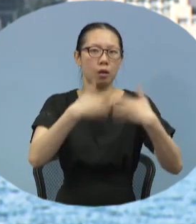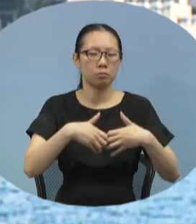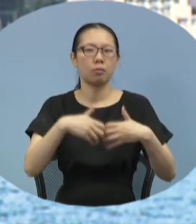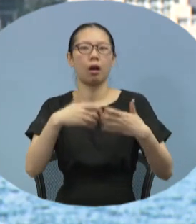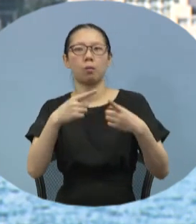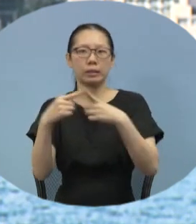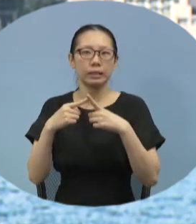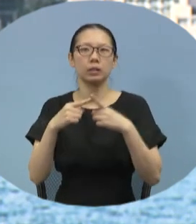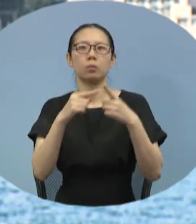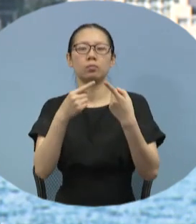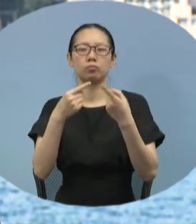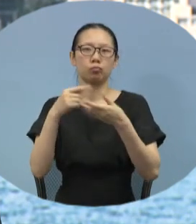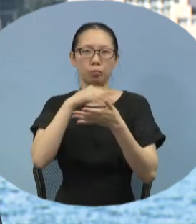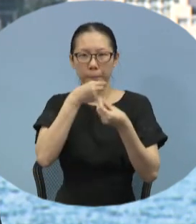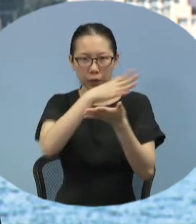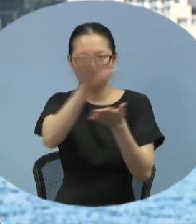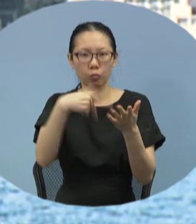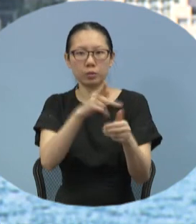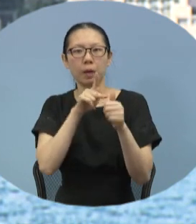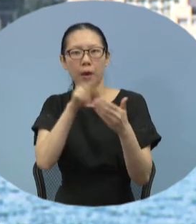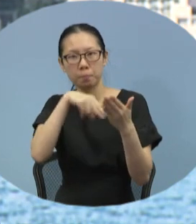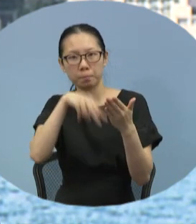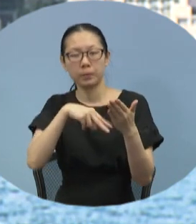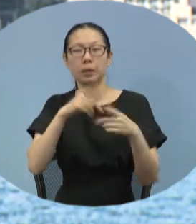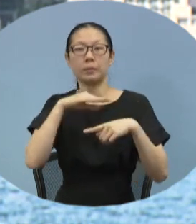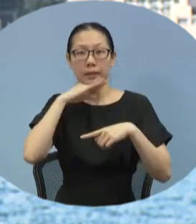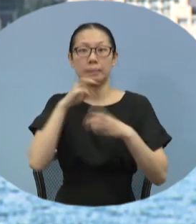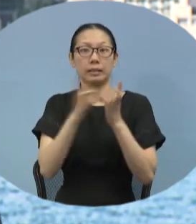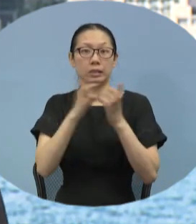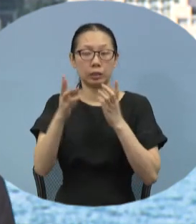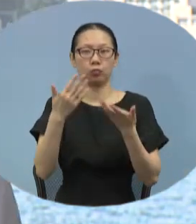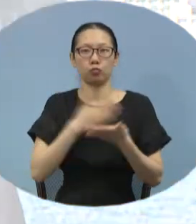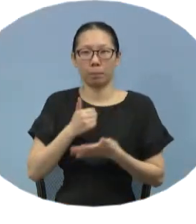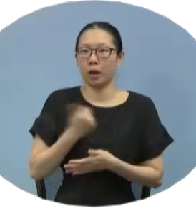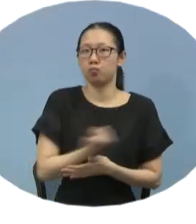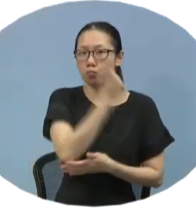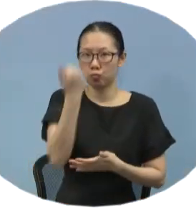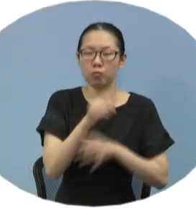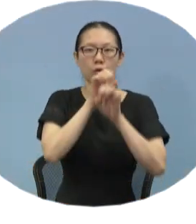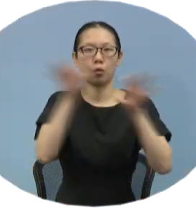民參考。咁當呢啲資料準備就緒的時候，就會跟大家公佈。